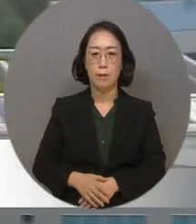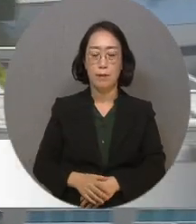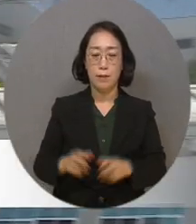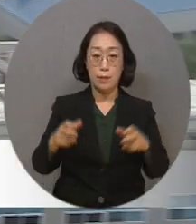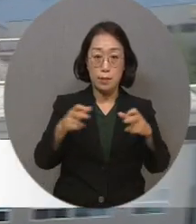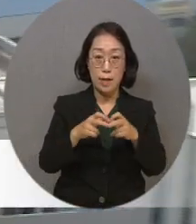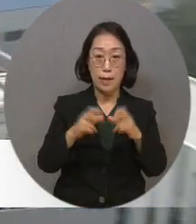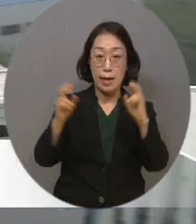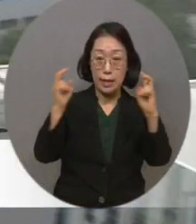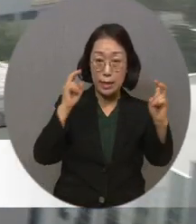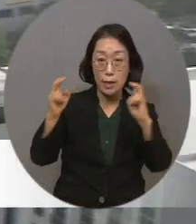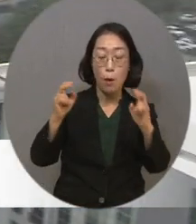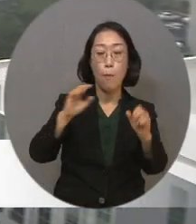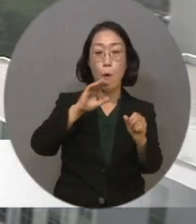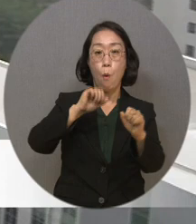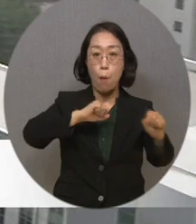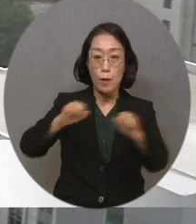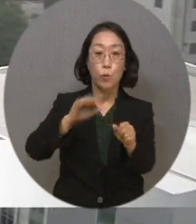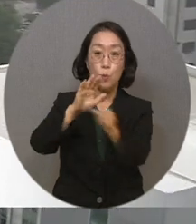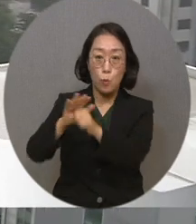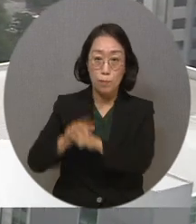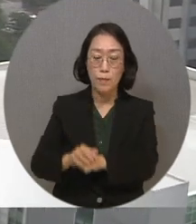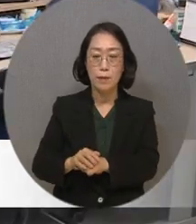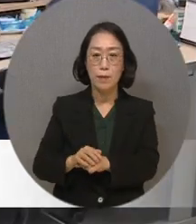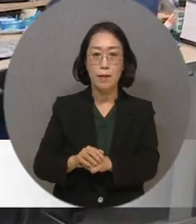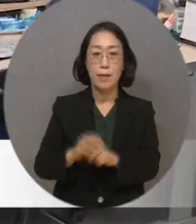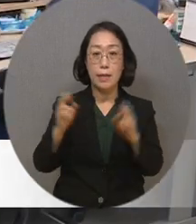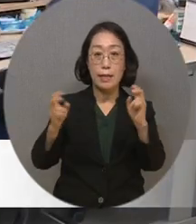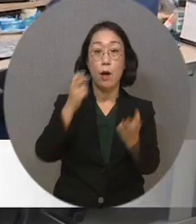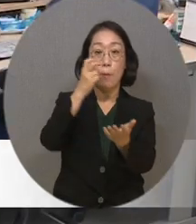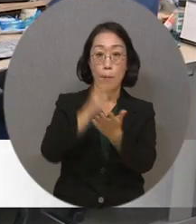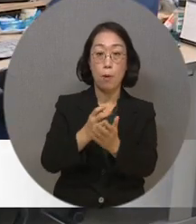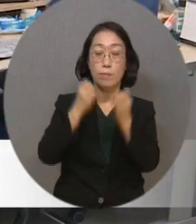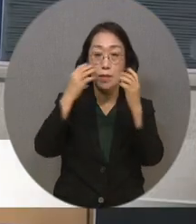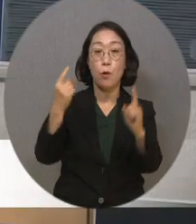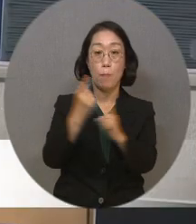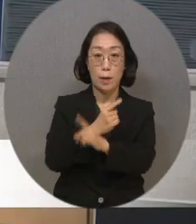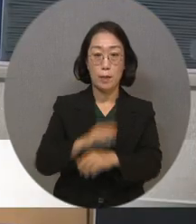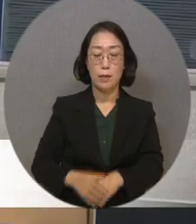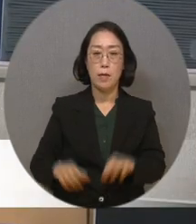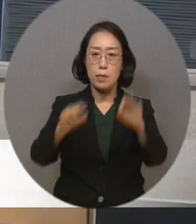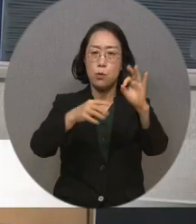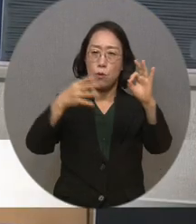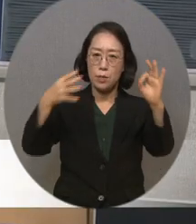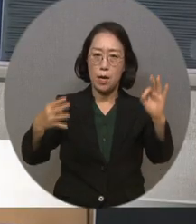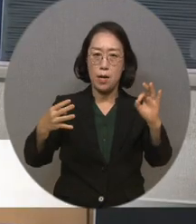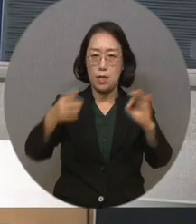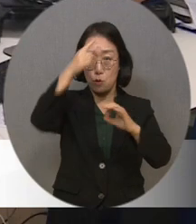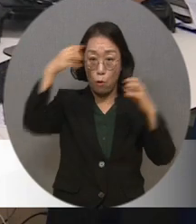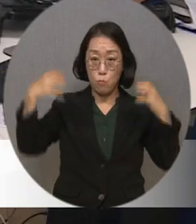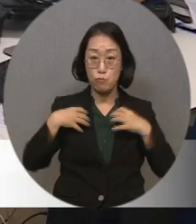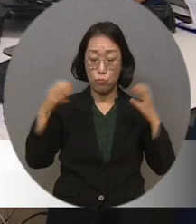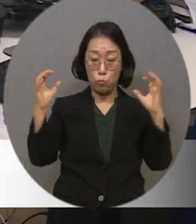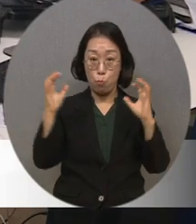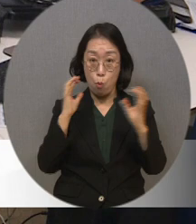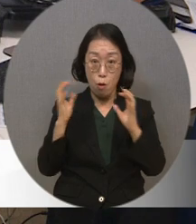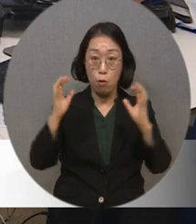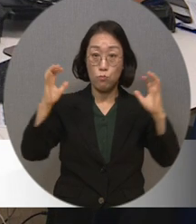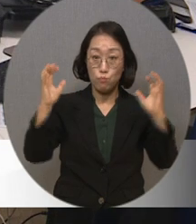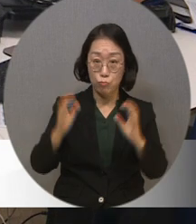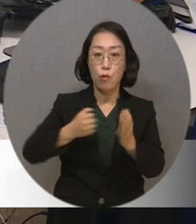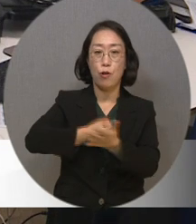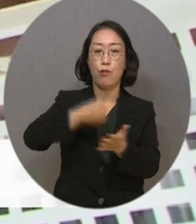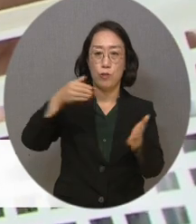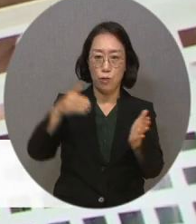장애인 기업 활동을 촉진하는 장애인기업법 시행령 개정안이 지난 4일 국무회의에서 의결됐습니다.